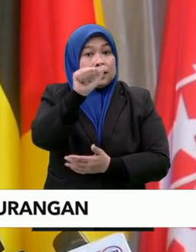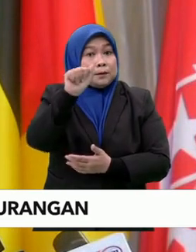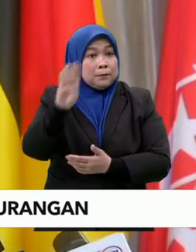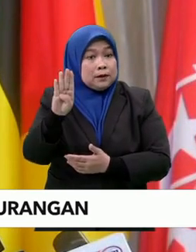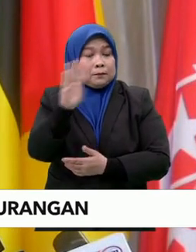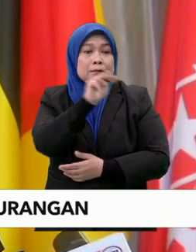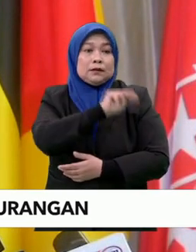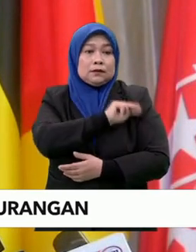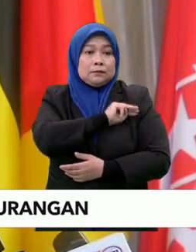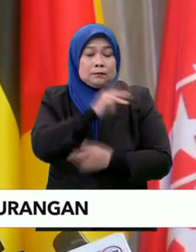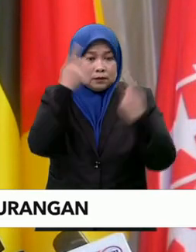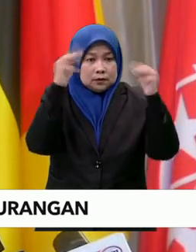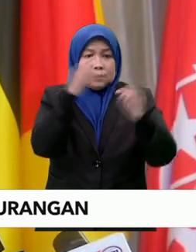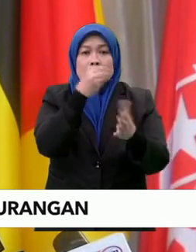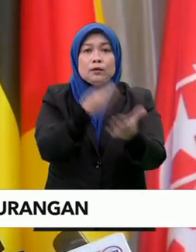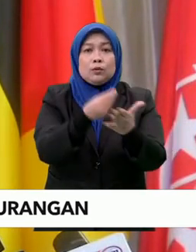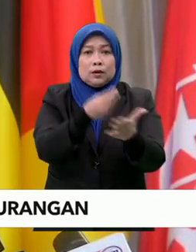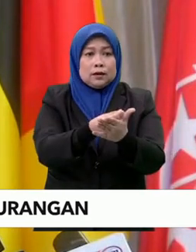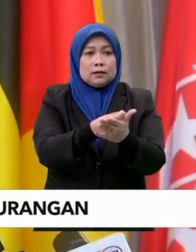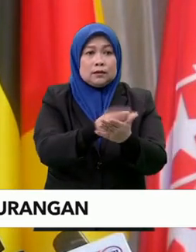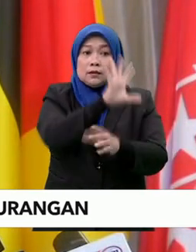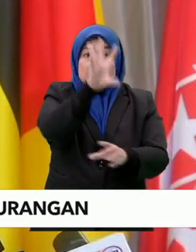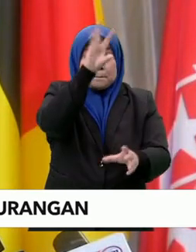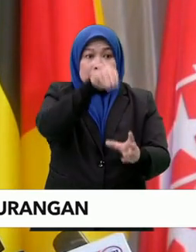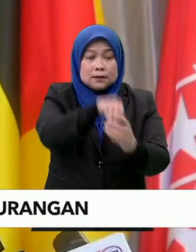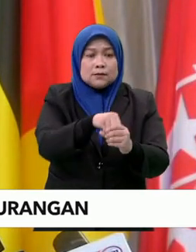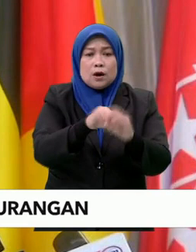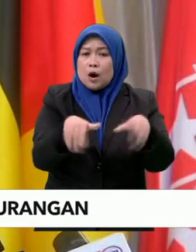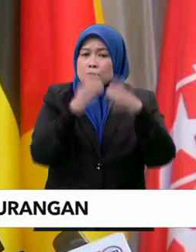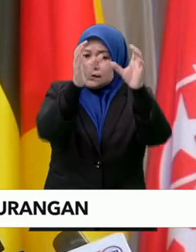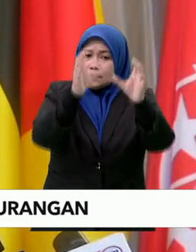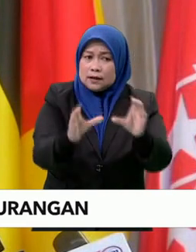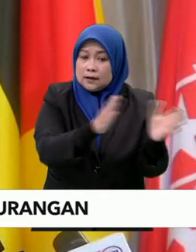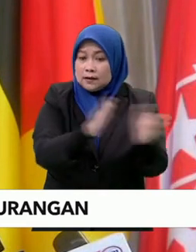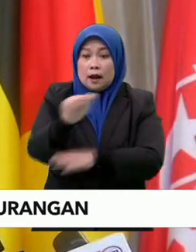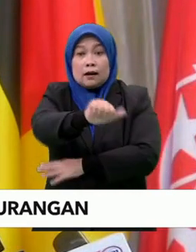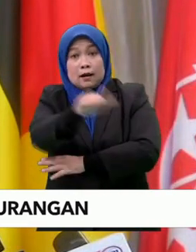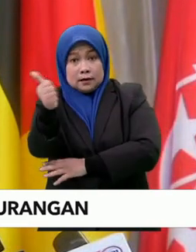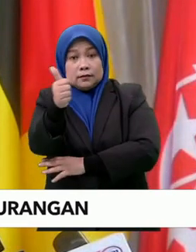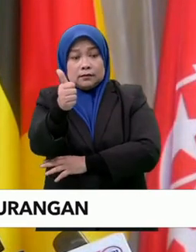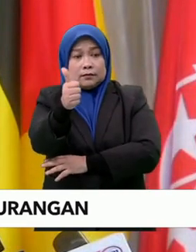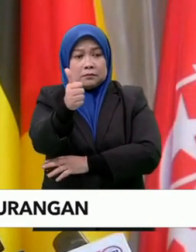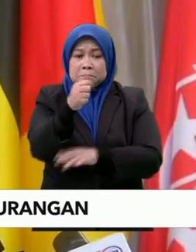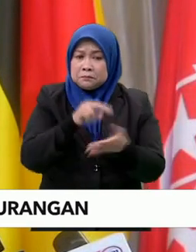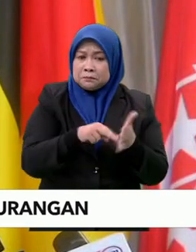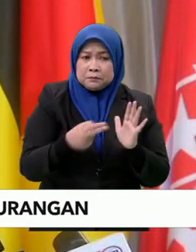Perdana Menteri dan juga Menteri Keuangan termasuk option antara lain ya